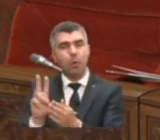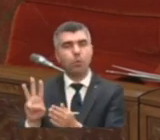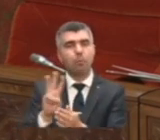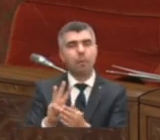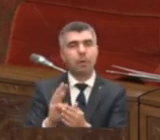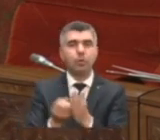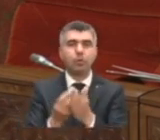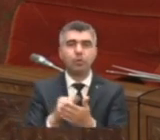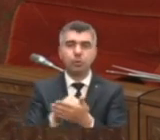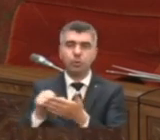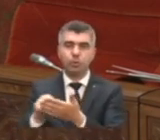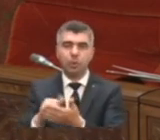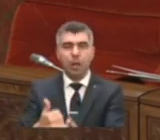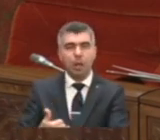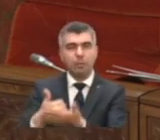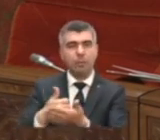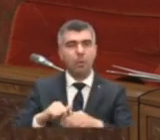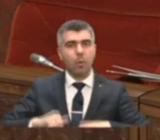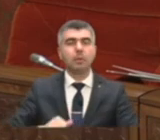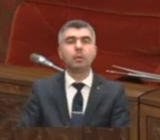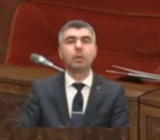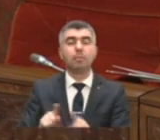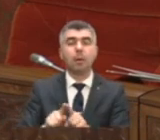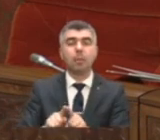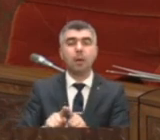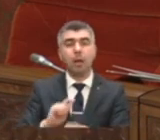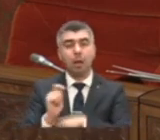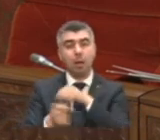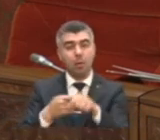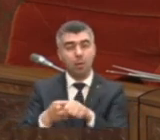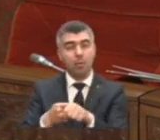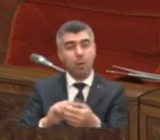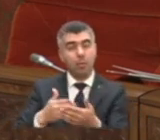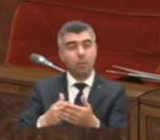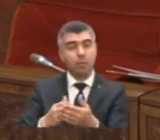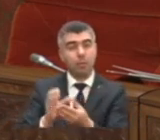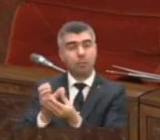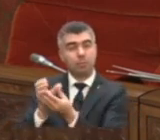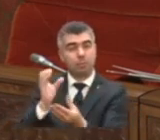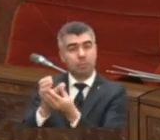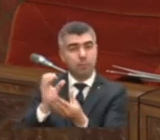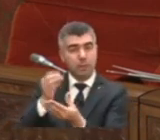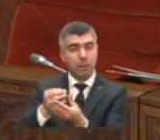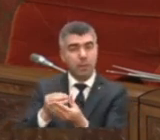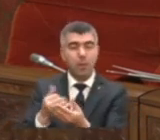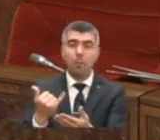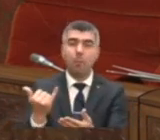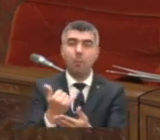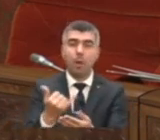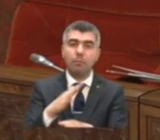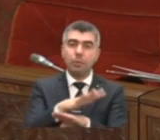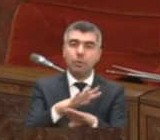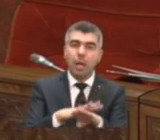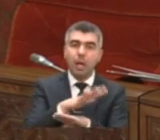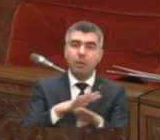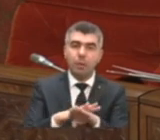طرف الوزاره. ومن اجل استجابه افضل لحاجيات العالم القروي فيما يخص النقل، يجب تفعيل المضامين الجهويه المتقدمه